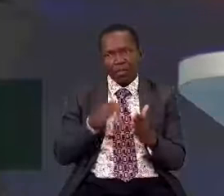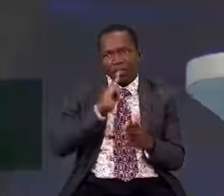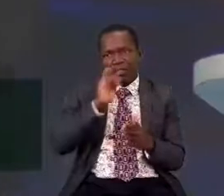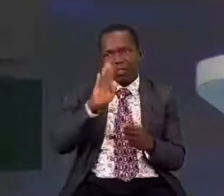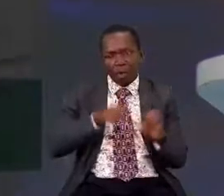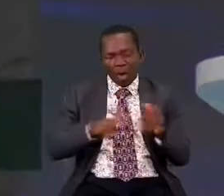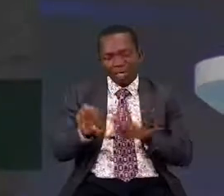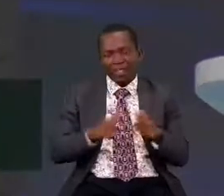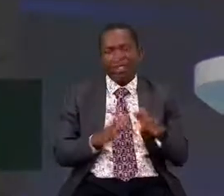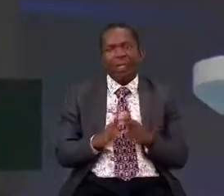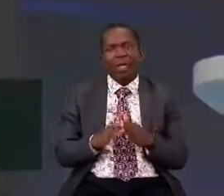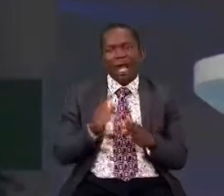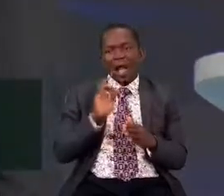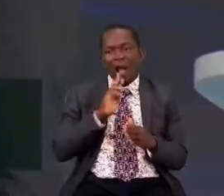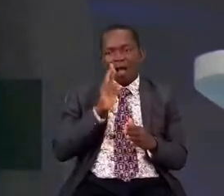attends? Il a attendu.